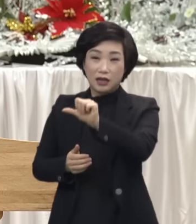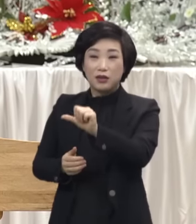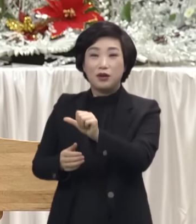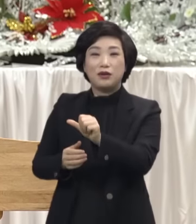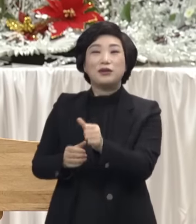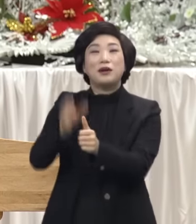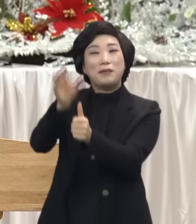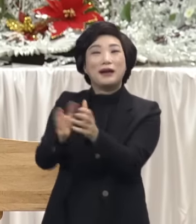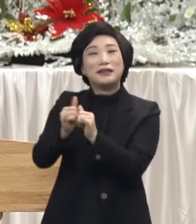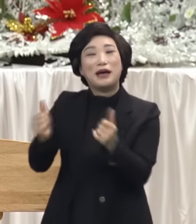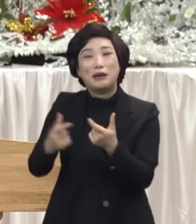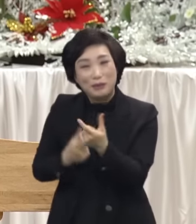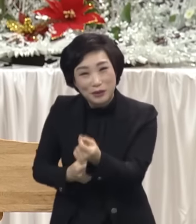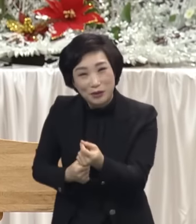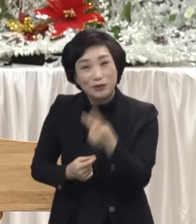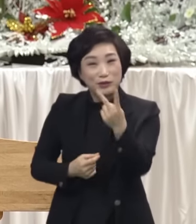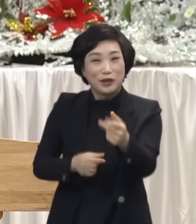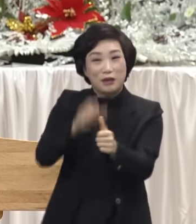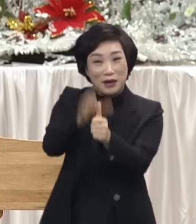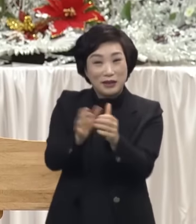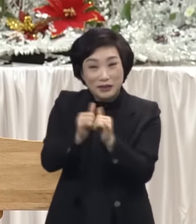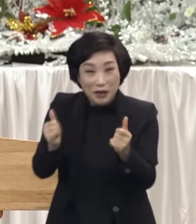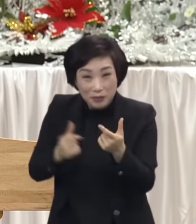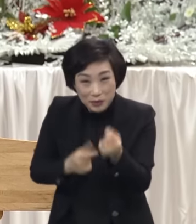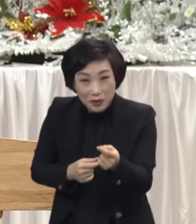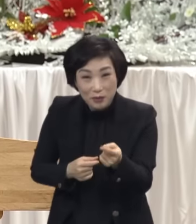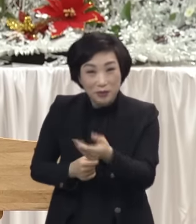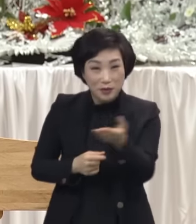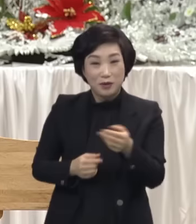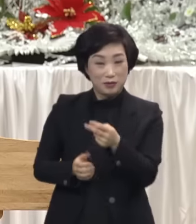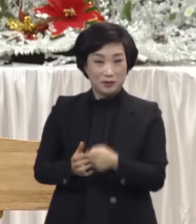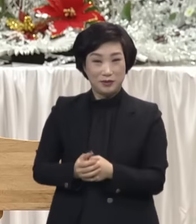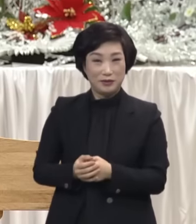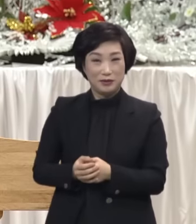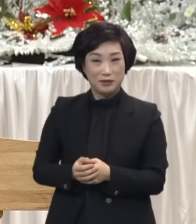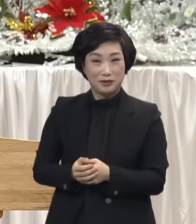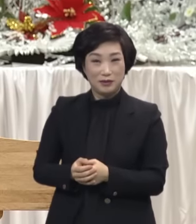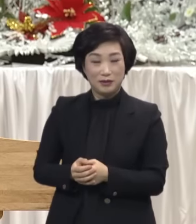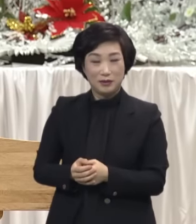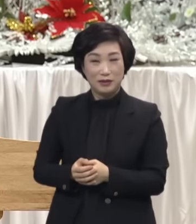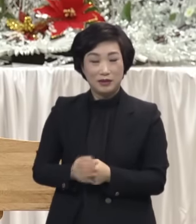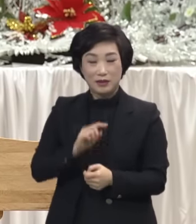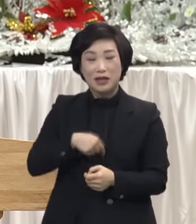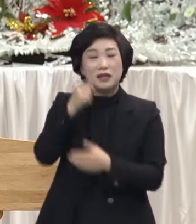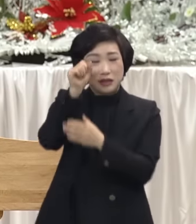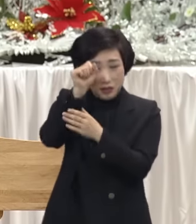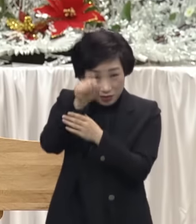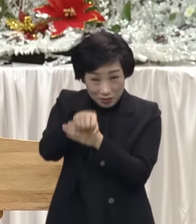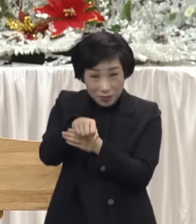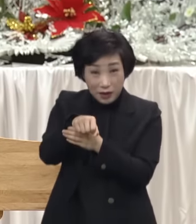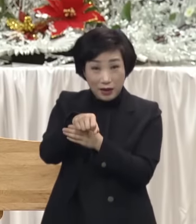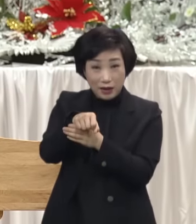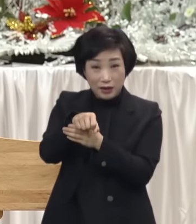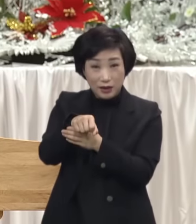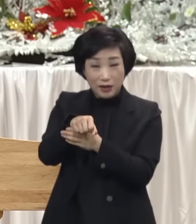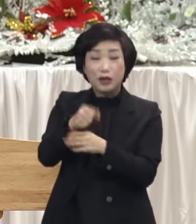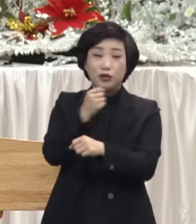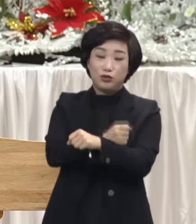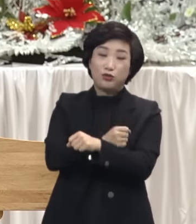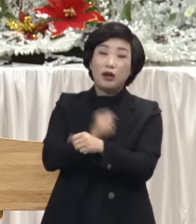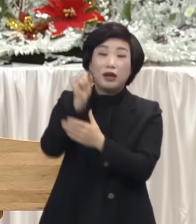받은 자처럼 두 달란트 받은 자와 같이 자기 작품을 가지고